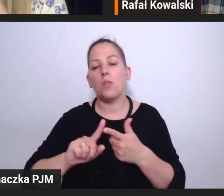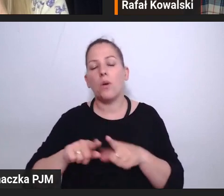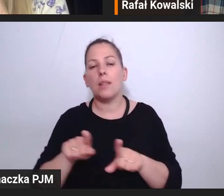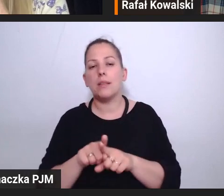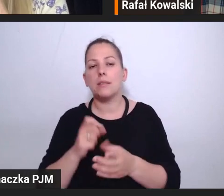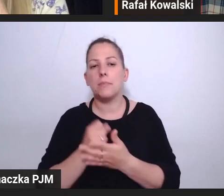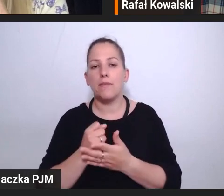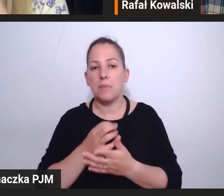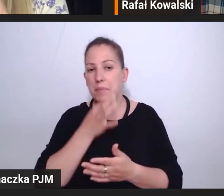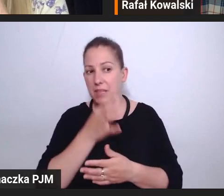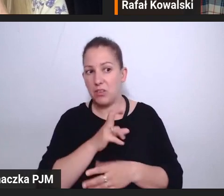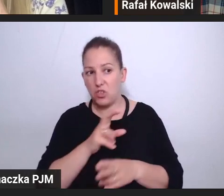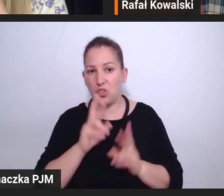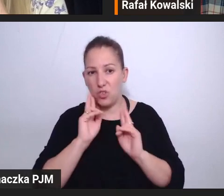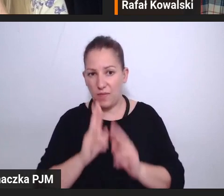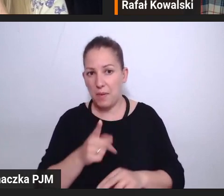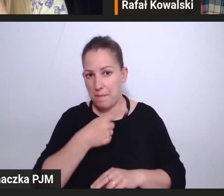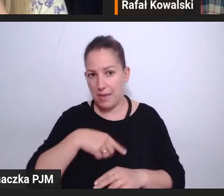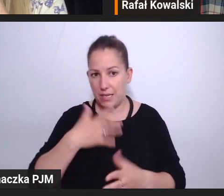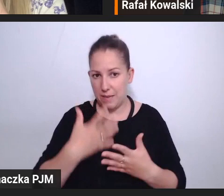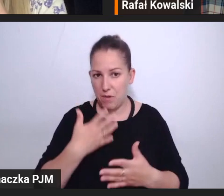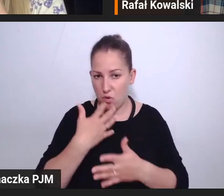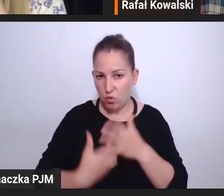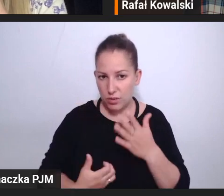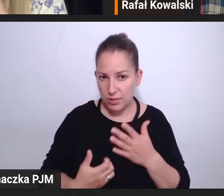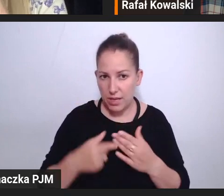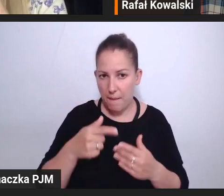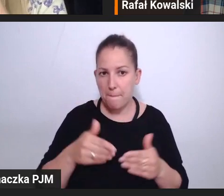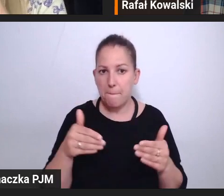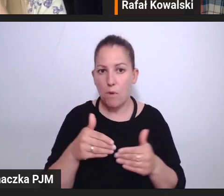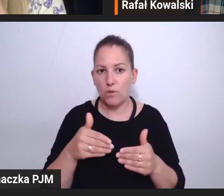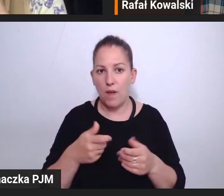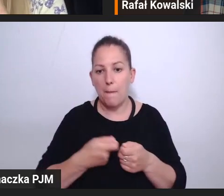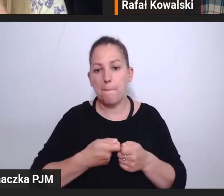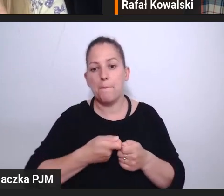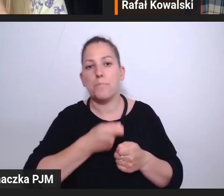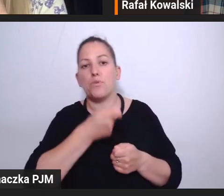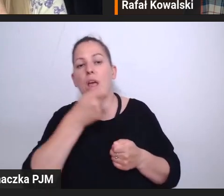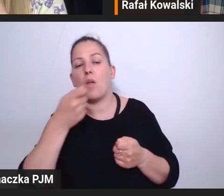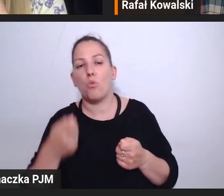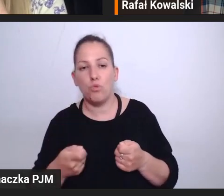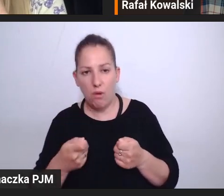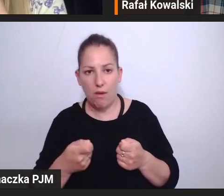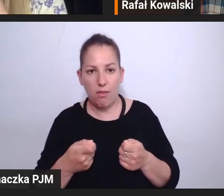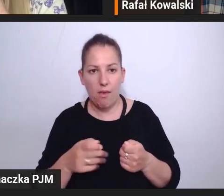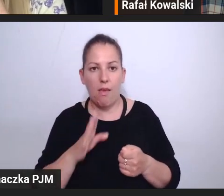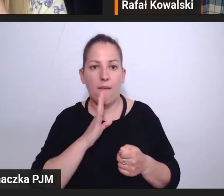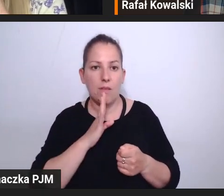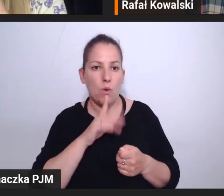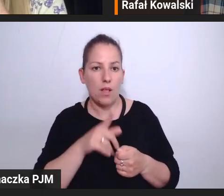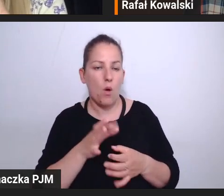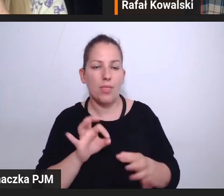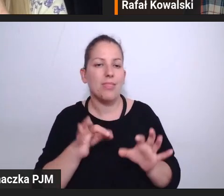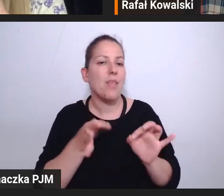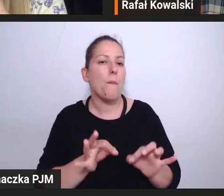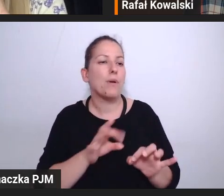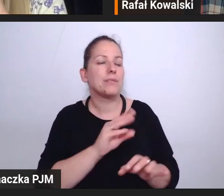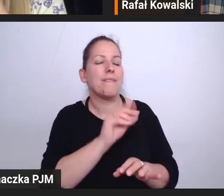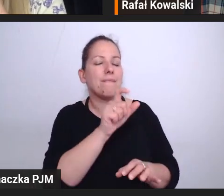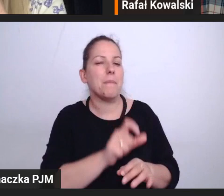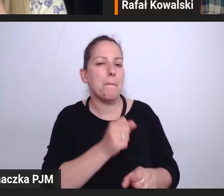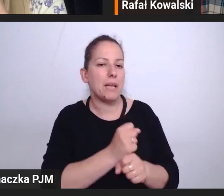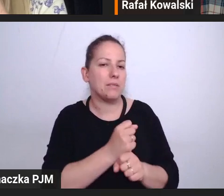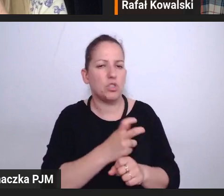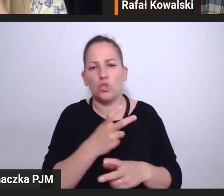taka, pytanie, czy rzeczywiście my chcemy korzystać z tej możliwości przedłużania ewentualnie tej umowy o nieobecności tego pracownika, czy